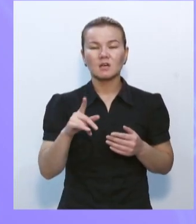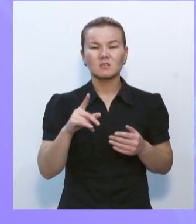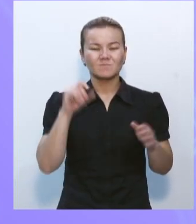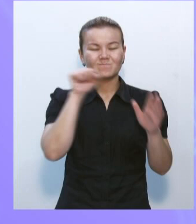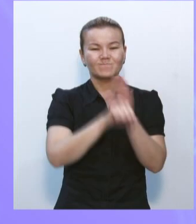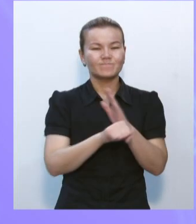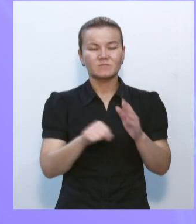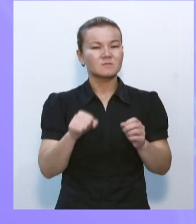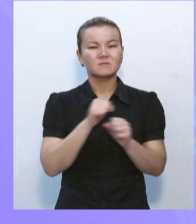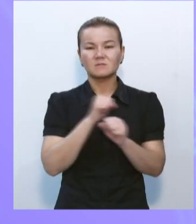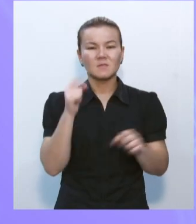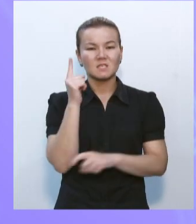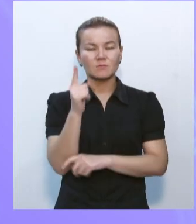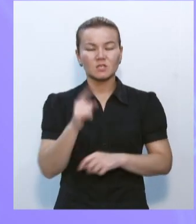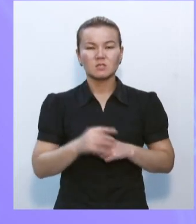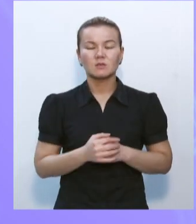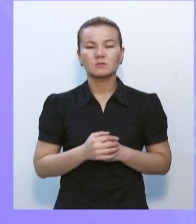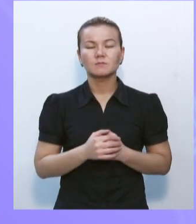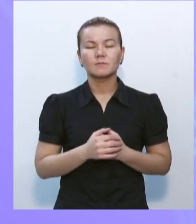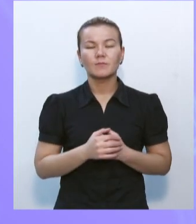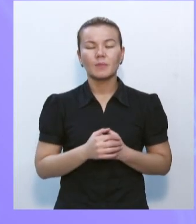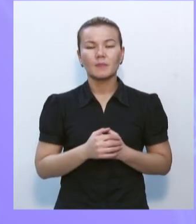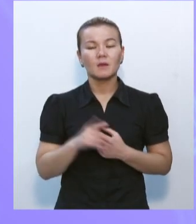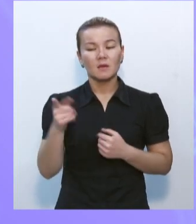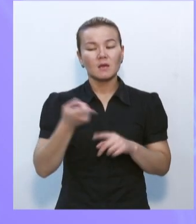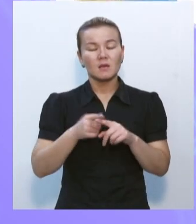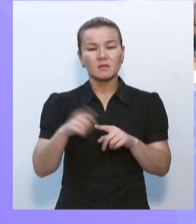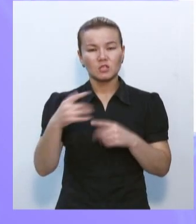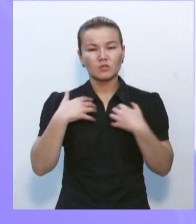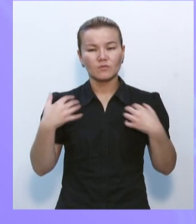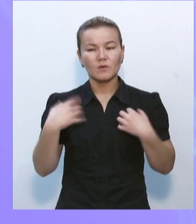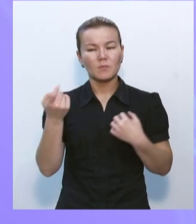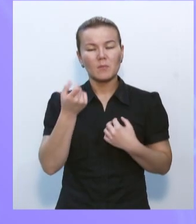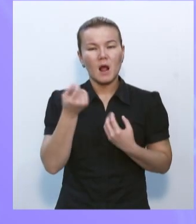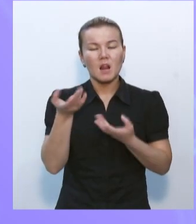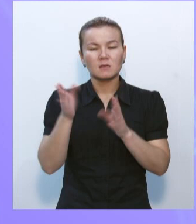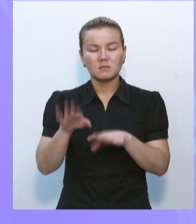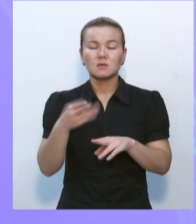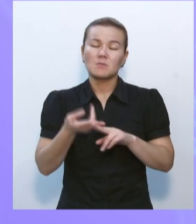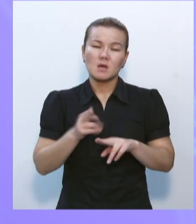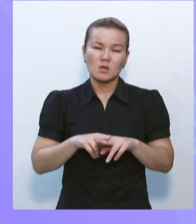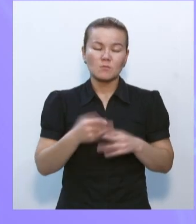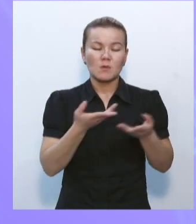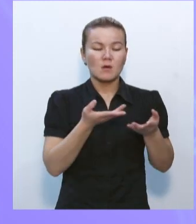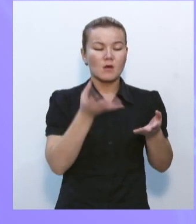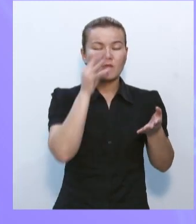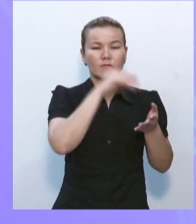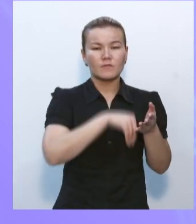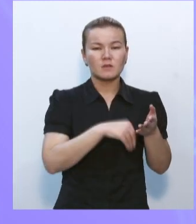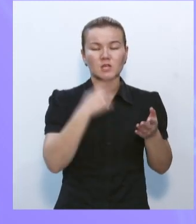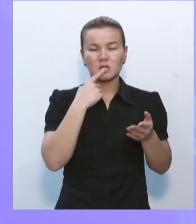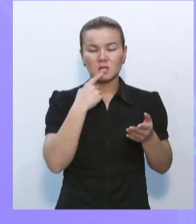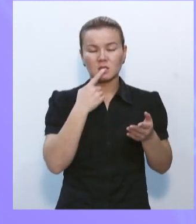Бул жаныбарлар аз санда калган. Ошондуктан кызыл китепке киргизилип,